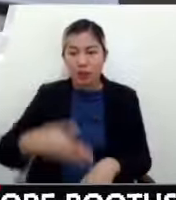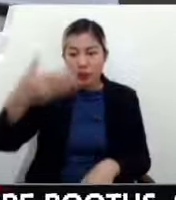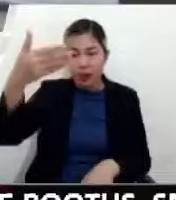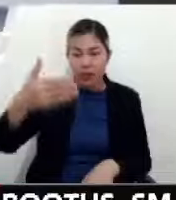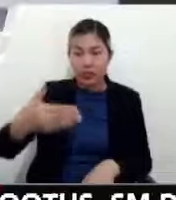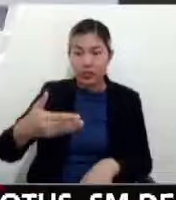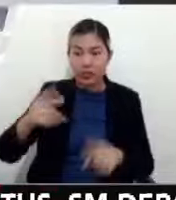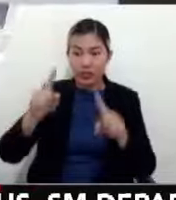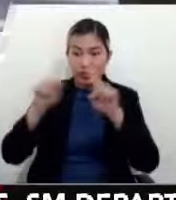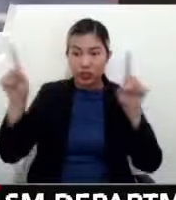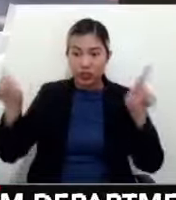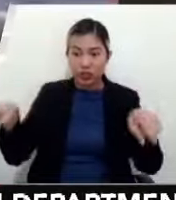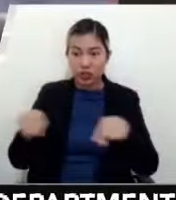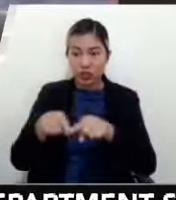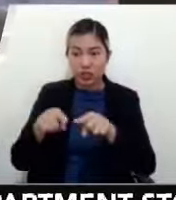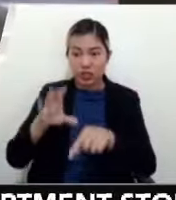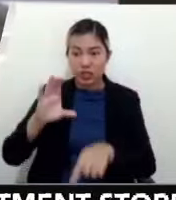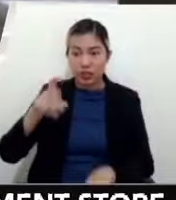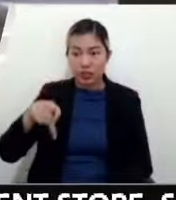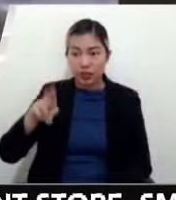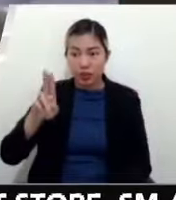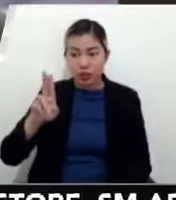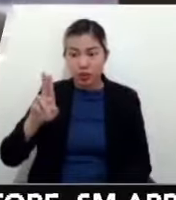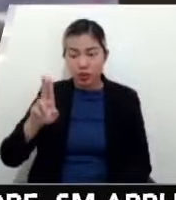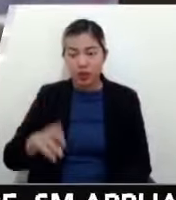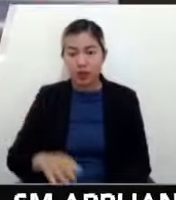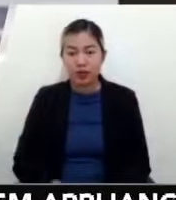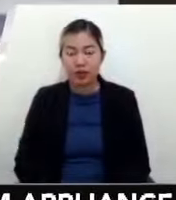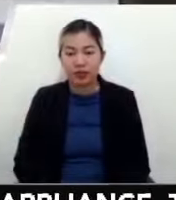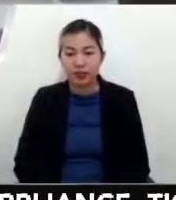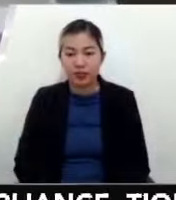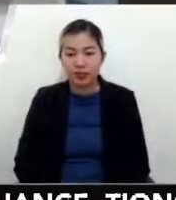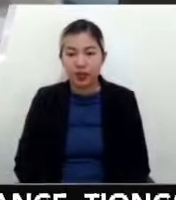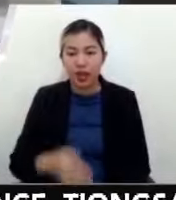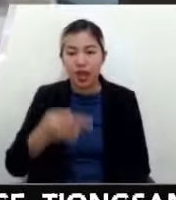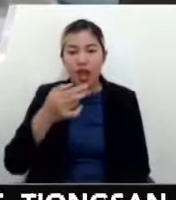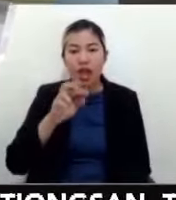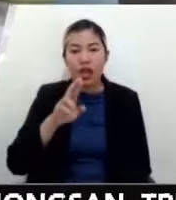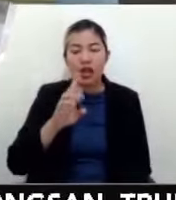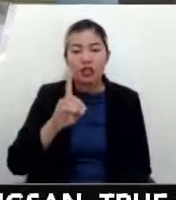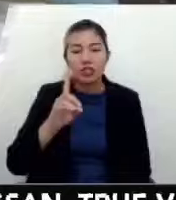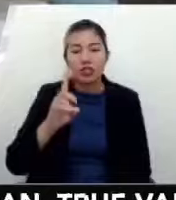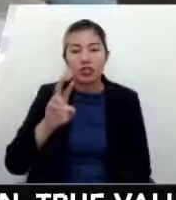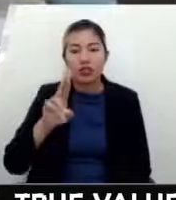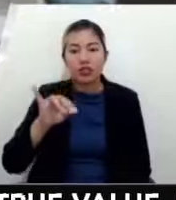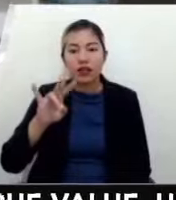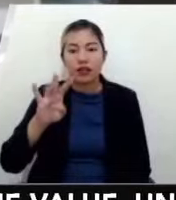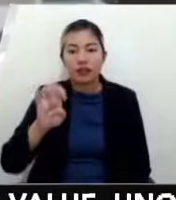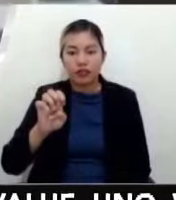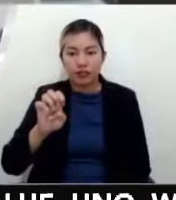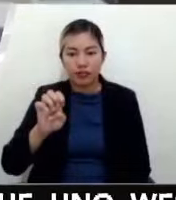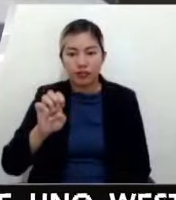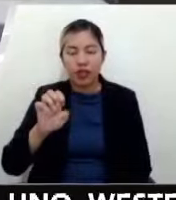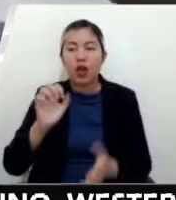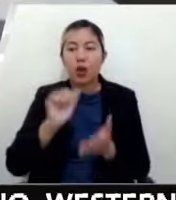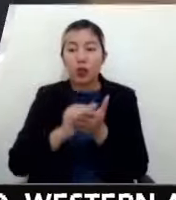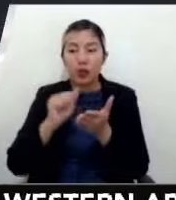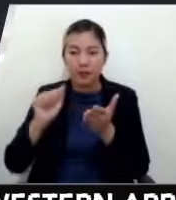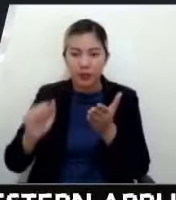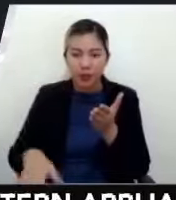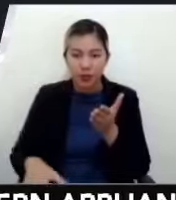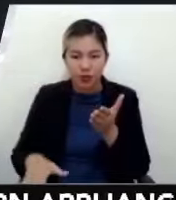CPU, yung mismo mga hard drive ng mga computer na yan ay pinagbabaklas at wala na